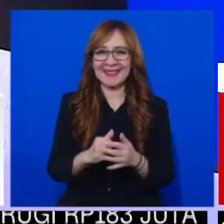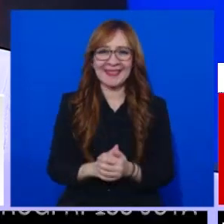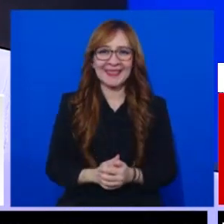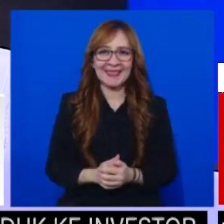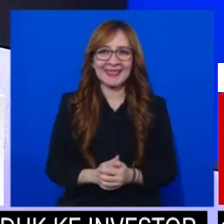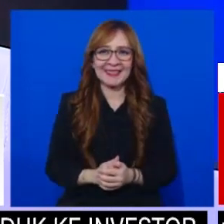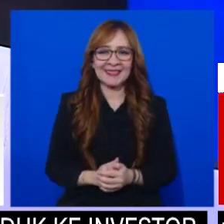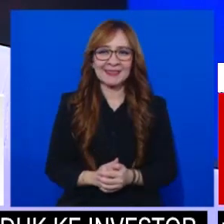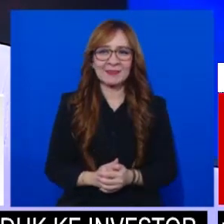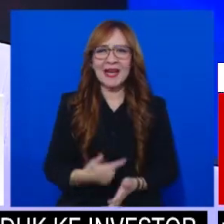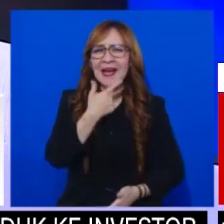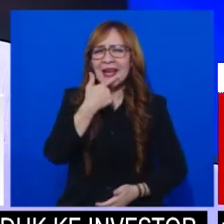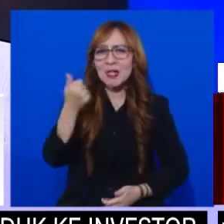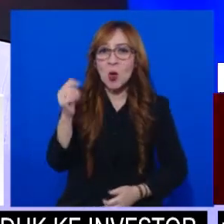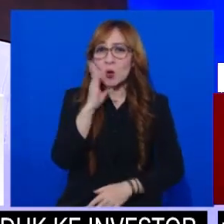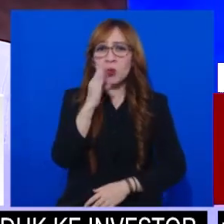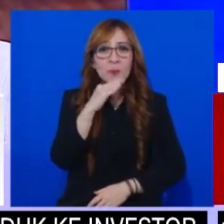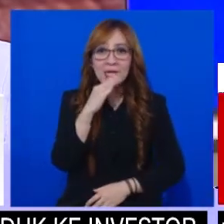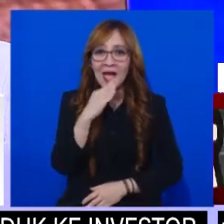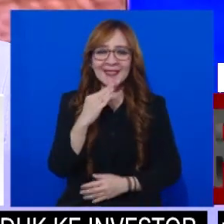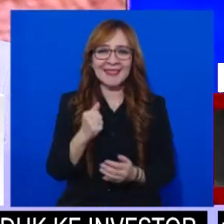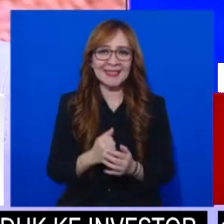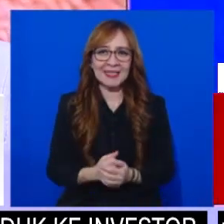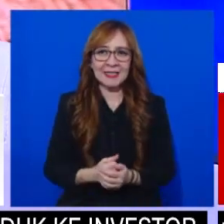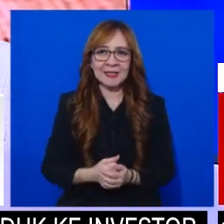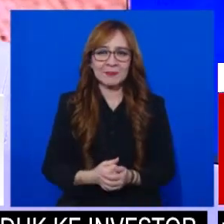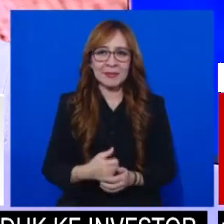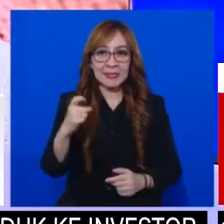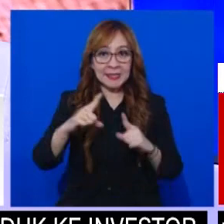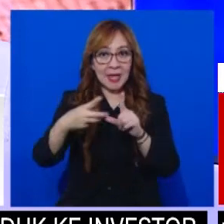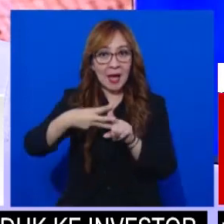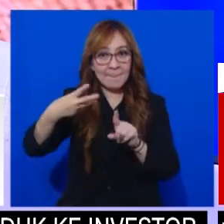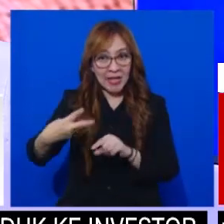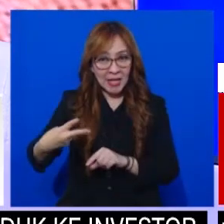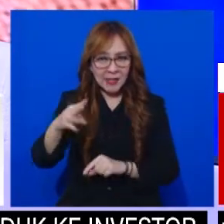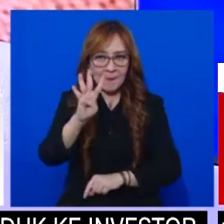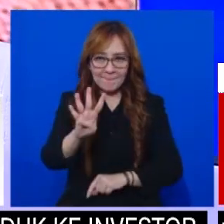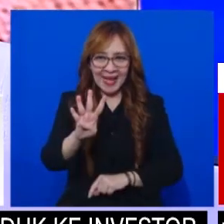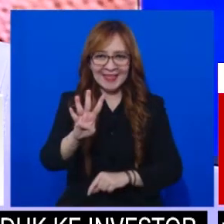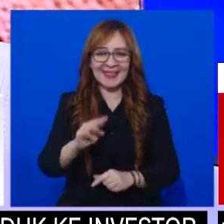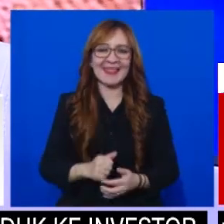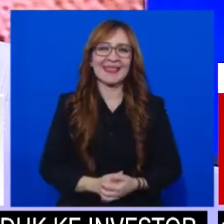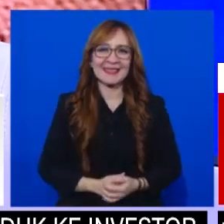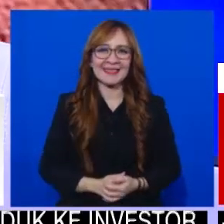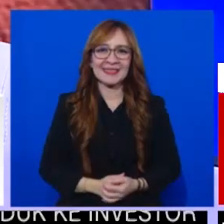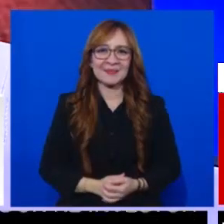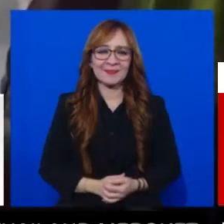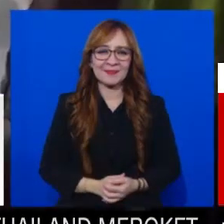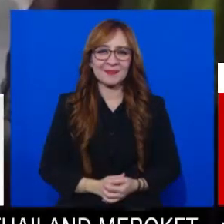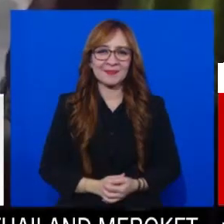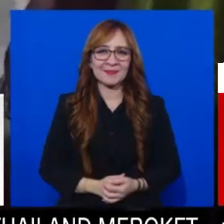tanpa sebab, karena rasanya yang pedas katanya. Nah, cabai yang digunakan ini ada 4 macam. Simak informasinya berikut ini.